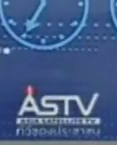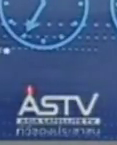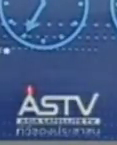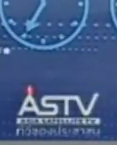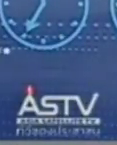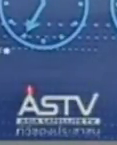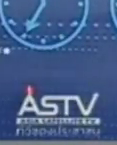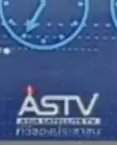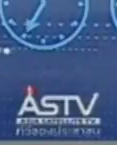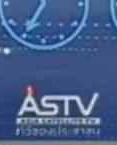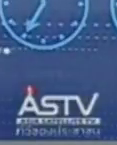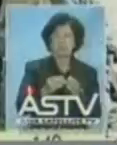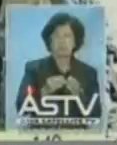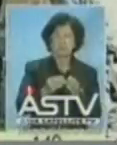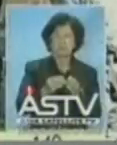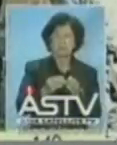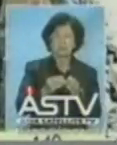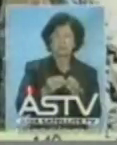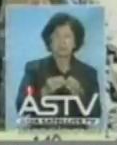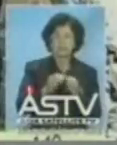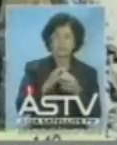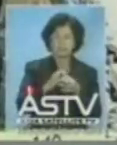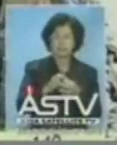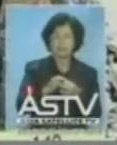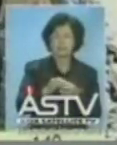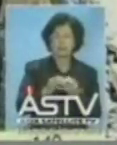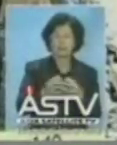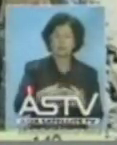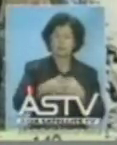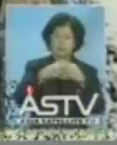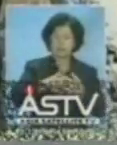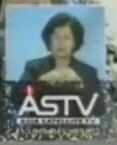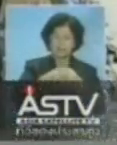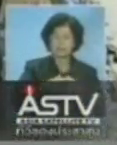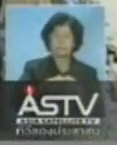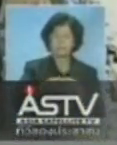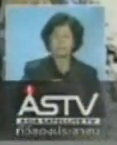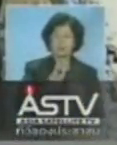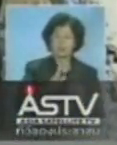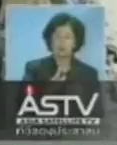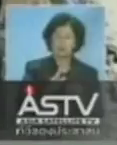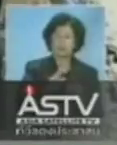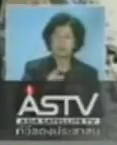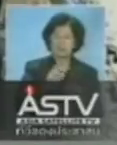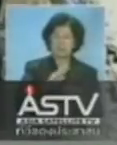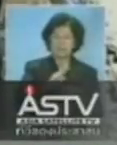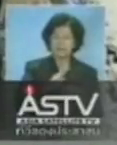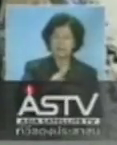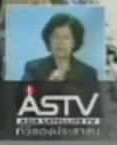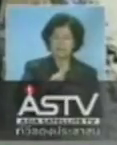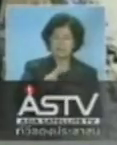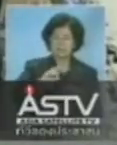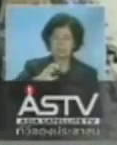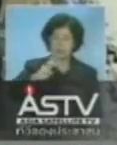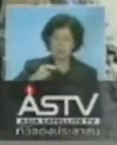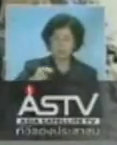าชิกภาพของสว.การประชุมวุฒิสภาในช่วงเช้าวันนี้เป็นการประชุมนัดพิเศษครับโดยมีนายสุรชัยเลี้ยงบุญเลิศชัยรองประธ